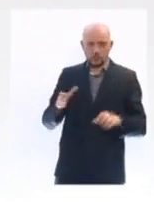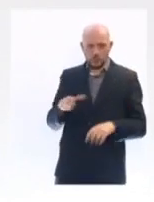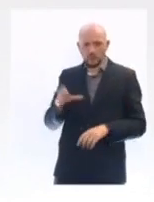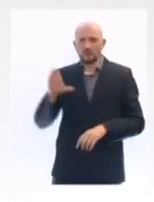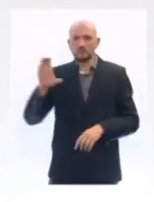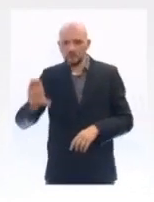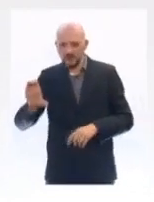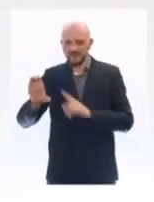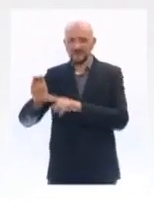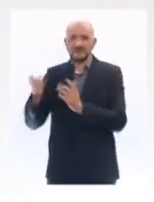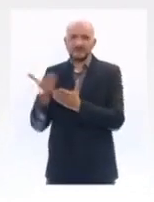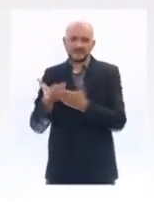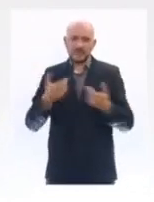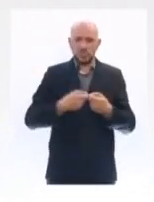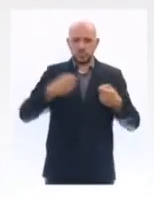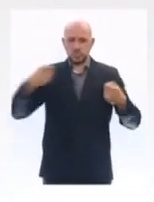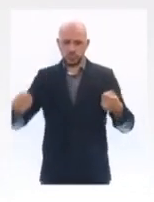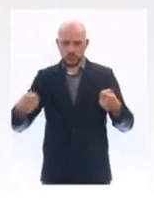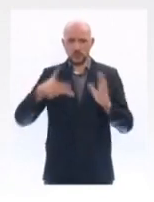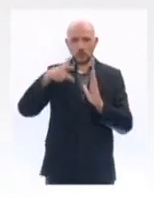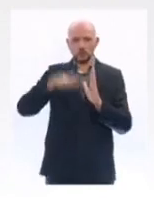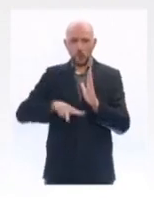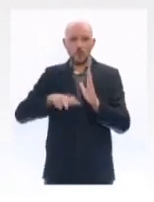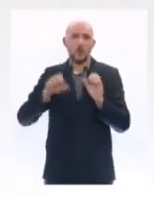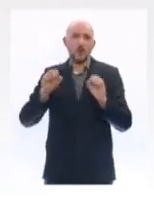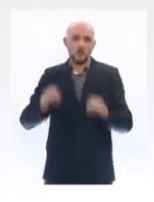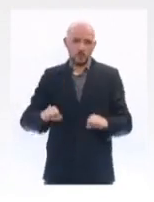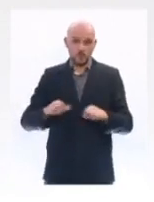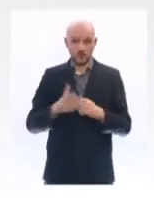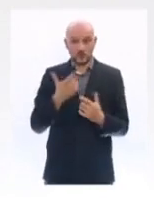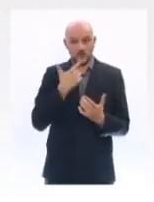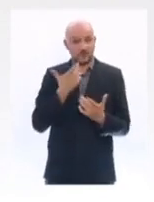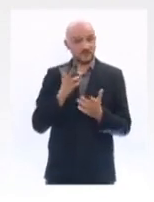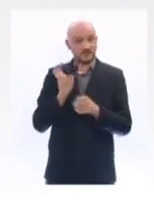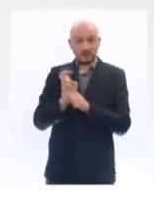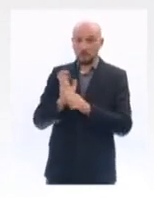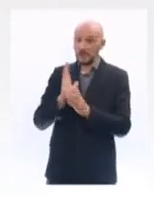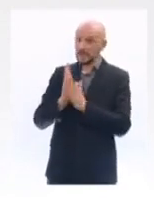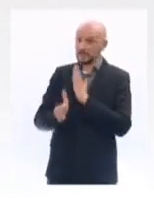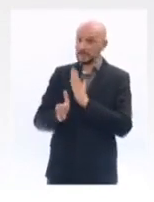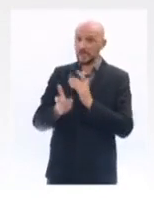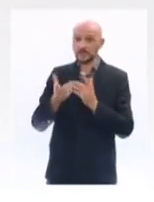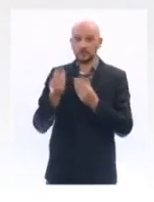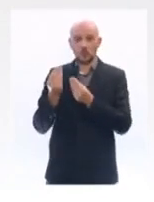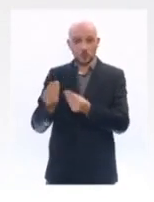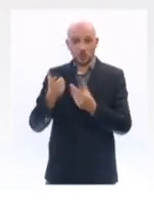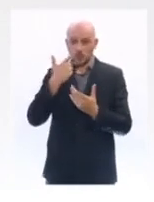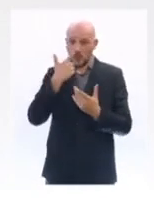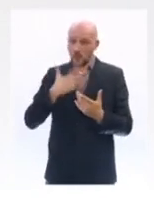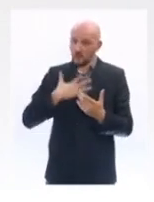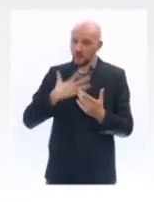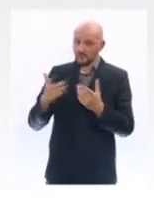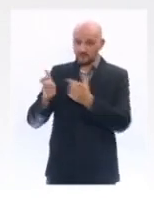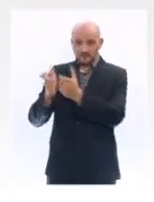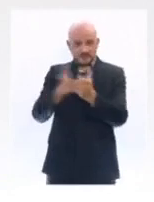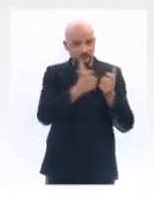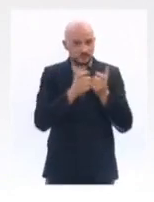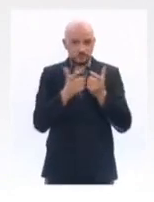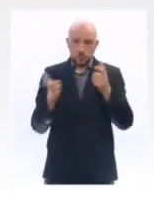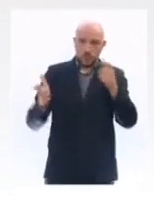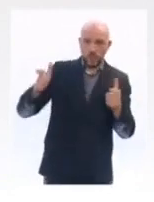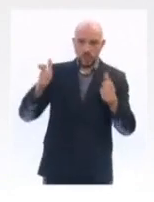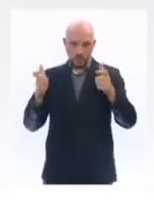garanti par l'État, même si on vous a annulé toutes vos charges sociales, même si vous disposez d'un fonds de solidarité qui peut aller jusqu'à 10 000 euros.